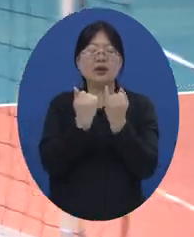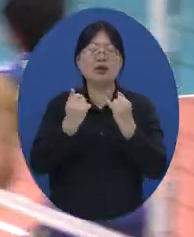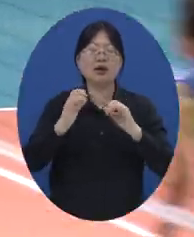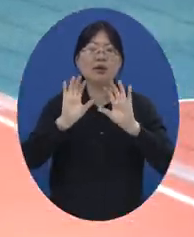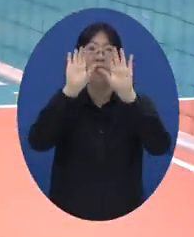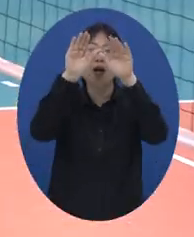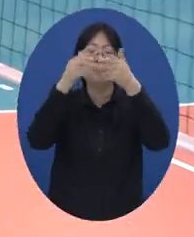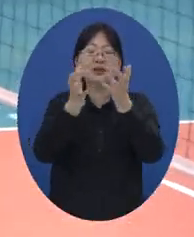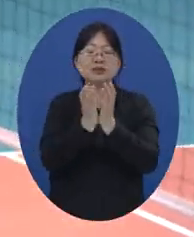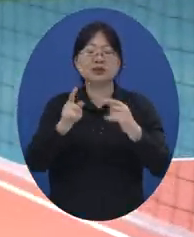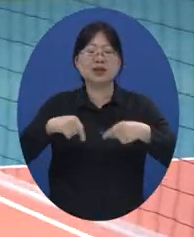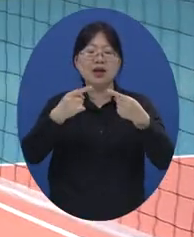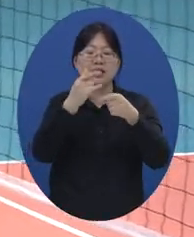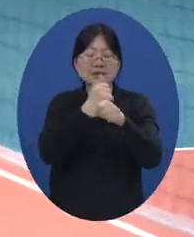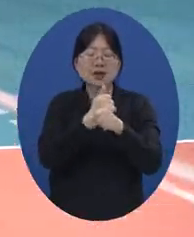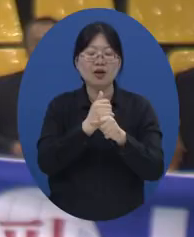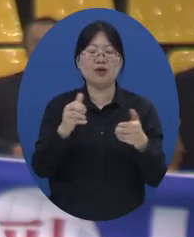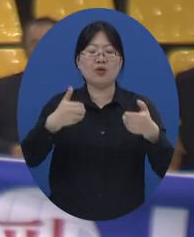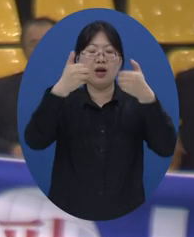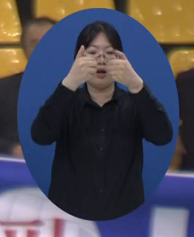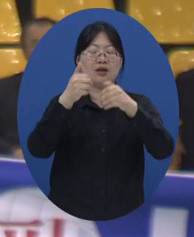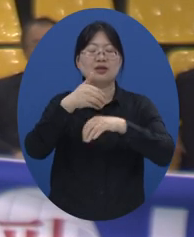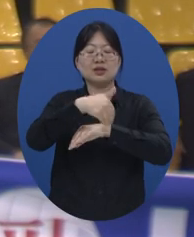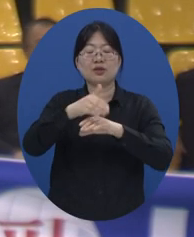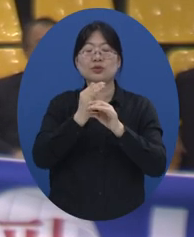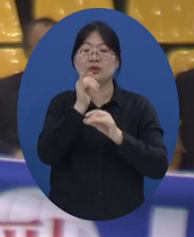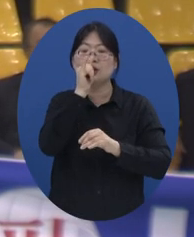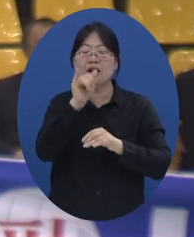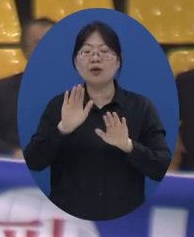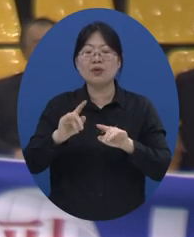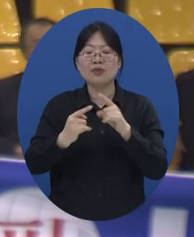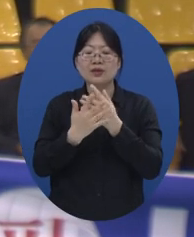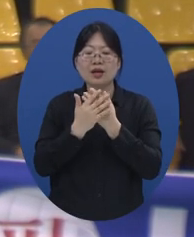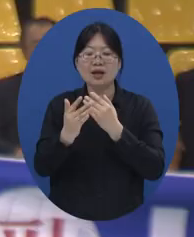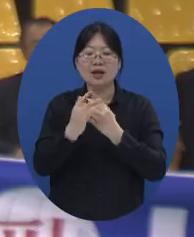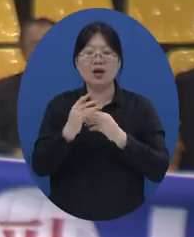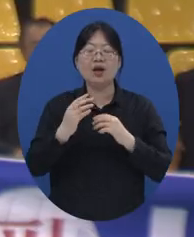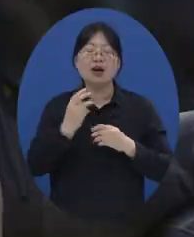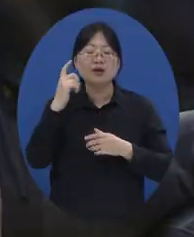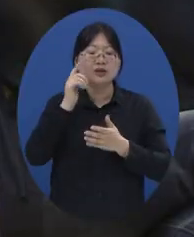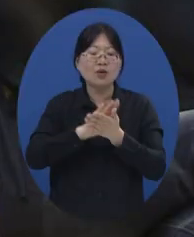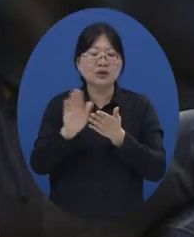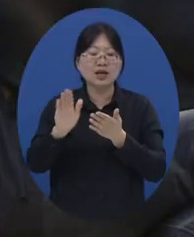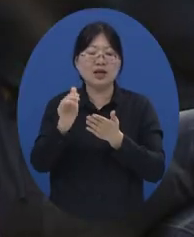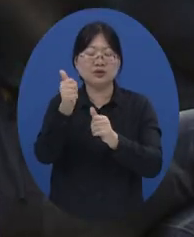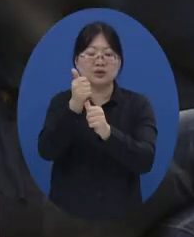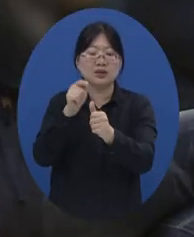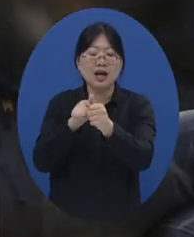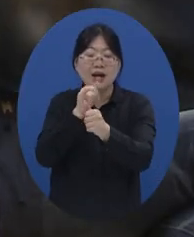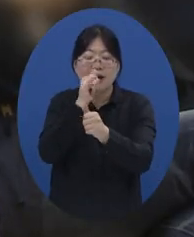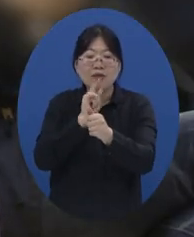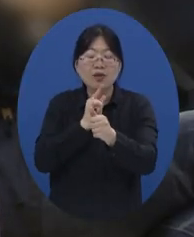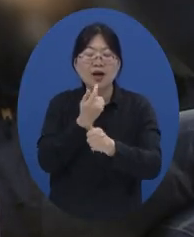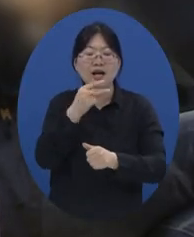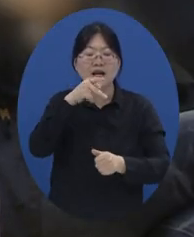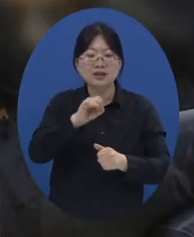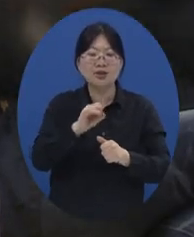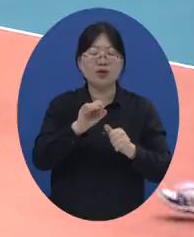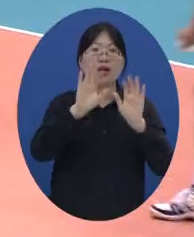풀리그 방식으로 기량을 겨룰 예정입니다. 도는 이번 대회에 이화영 경기도 평화부지사를 단장으로 화성시청 남자